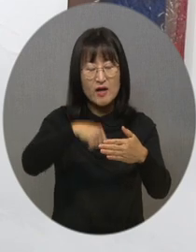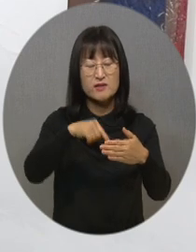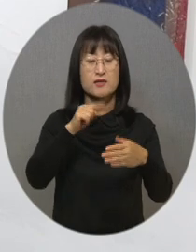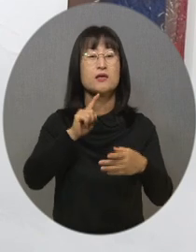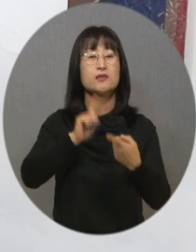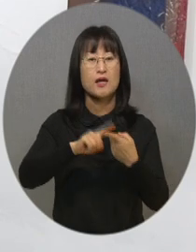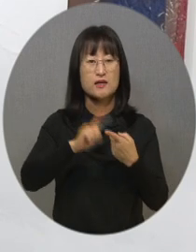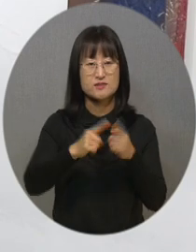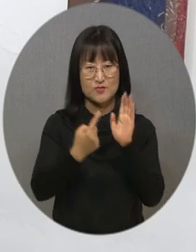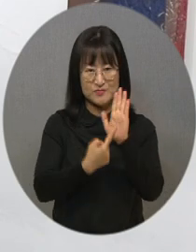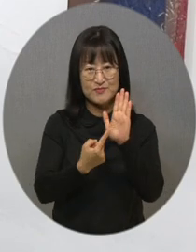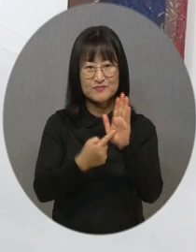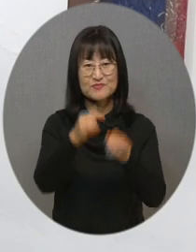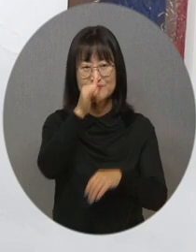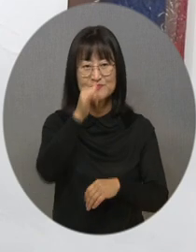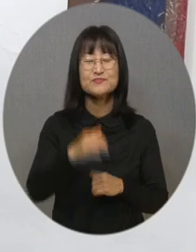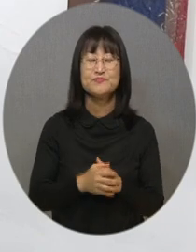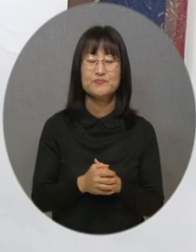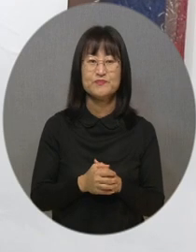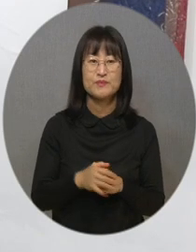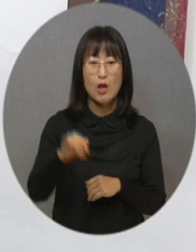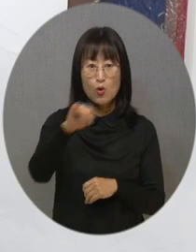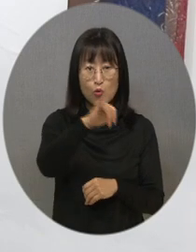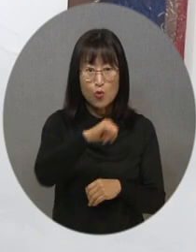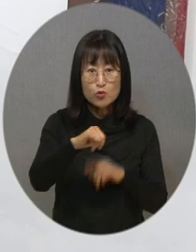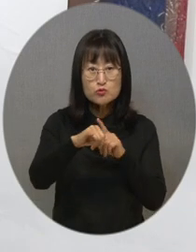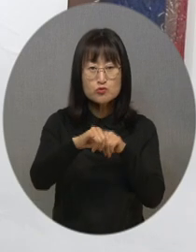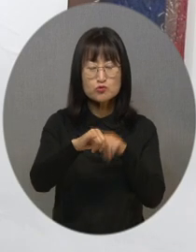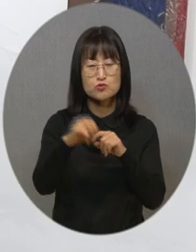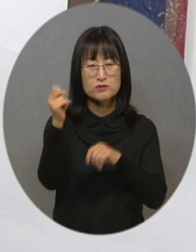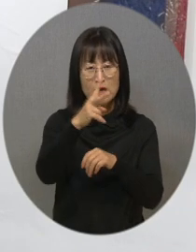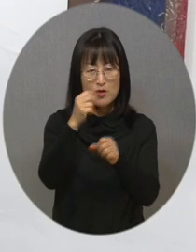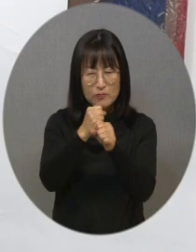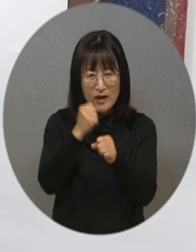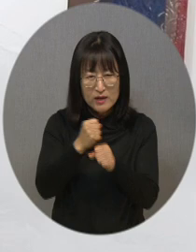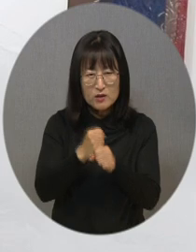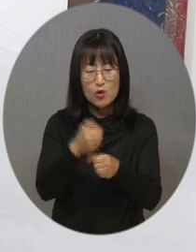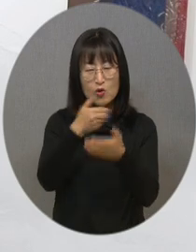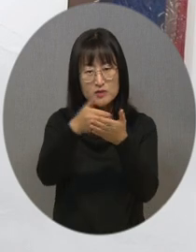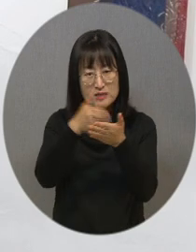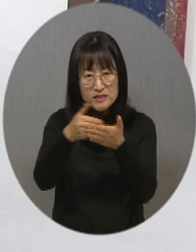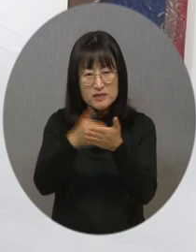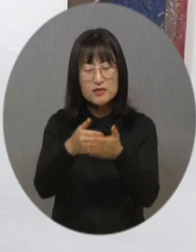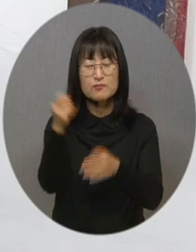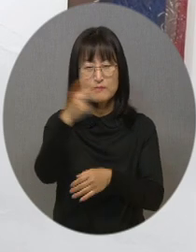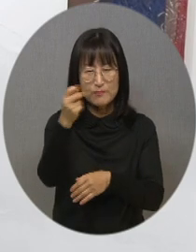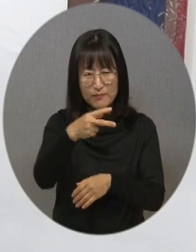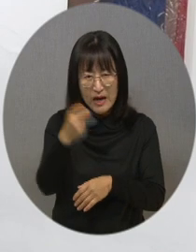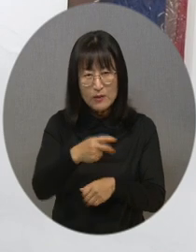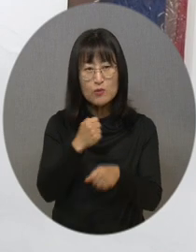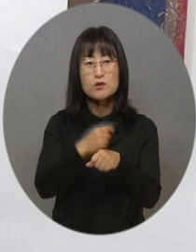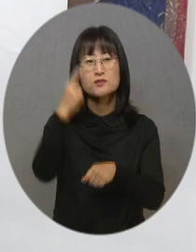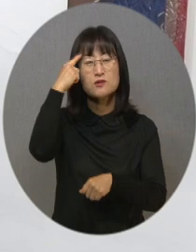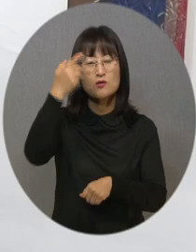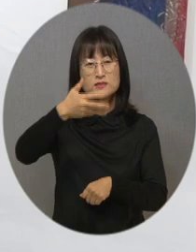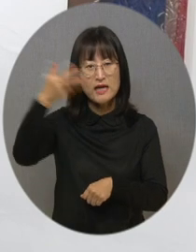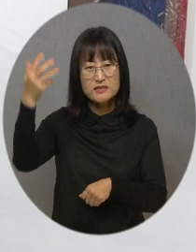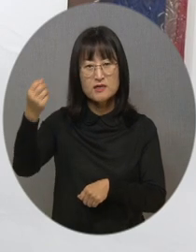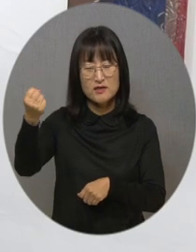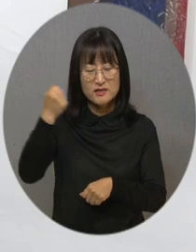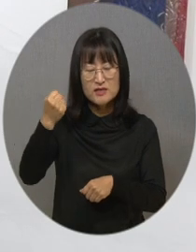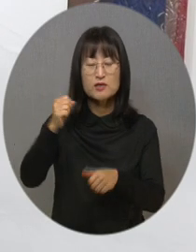조명하고 표현합니다. 곤충을 반복적으로 만들고 그리는 행위를 시작으로 상상력을